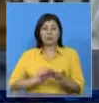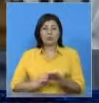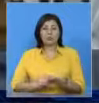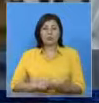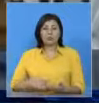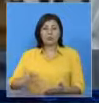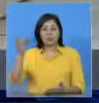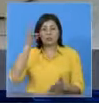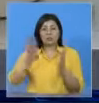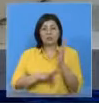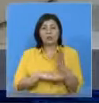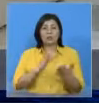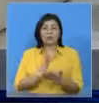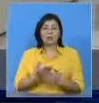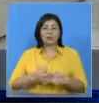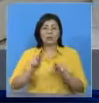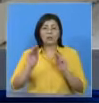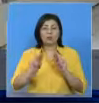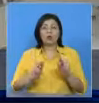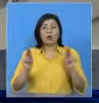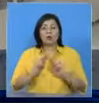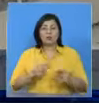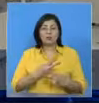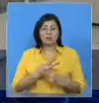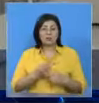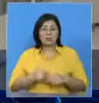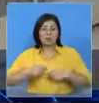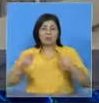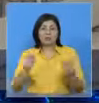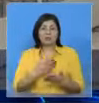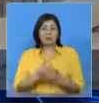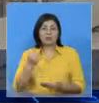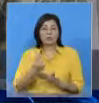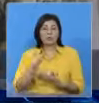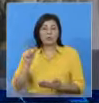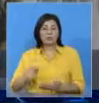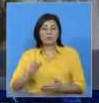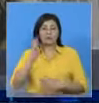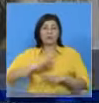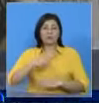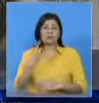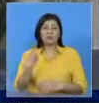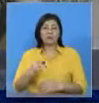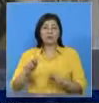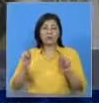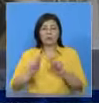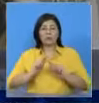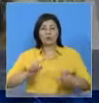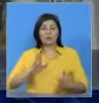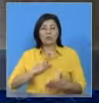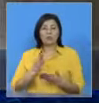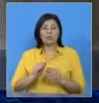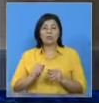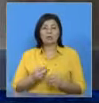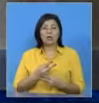ескерткіш тақталары болды. Бұл музей ашылған сәтте діни қайраткерлерді дәріптейтін еліміздегі бірінші музей болған. Қазір көрме